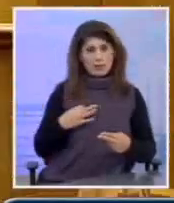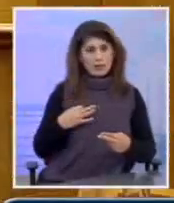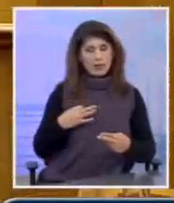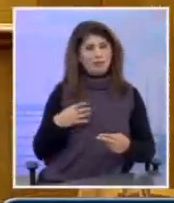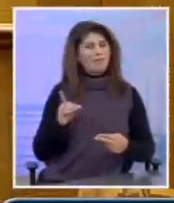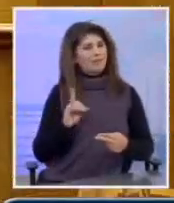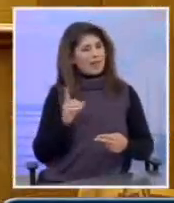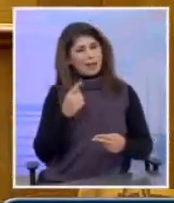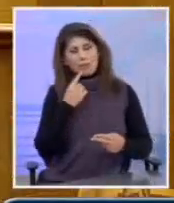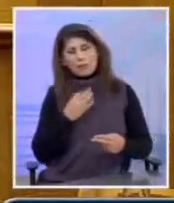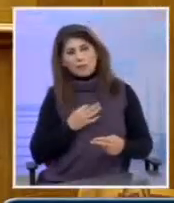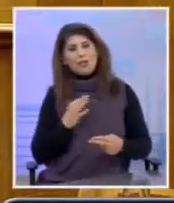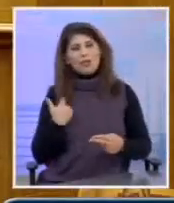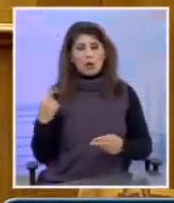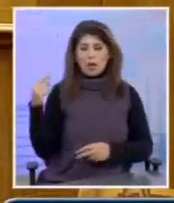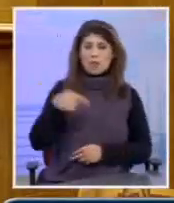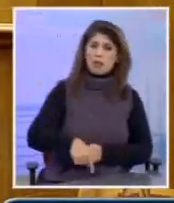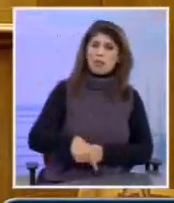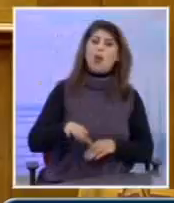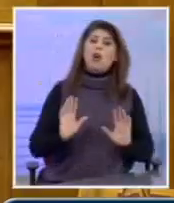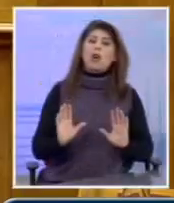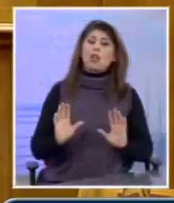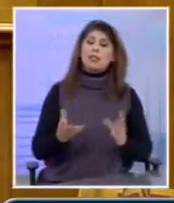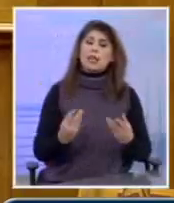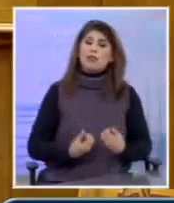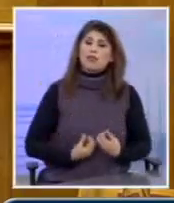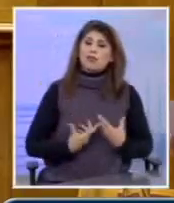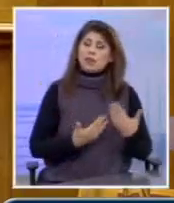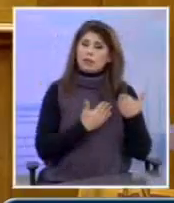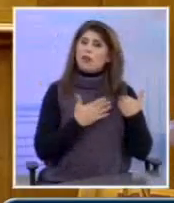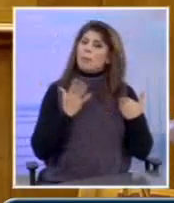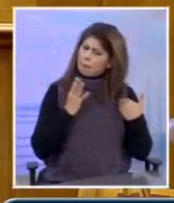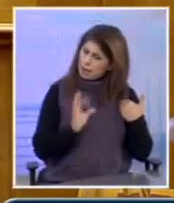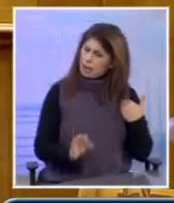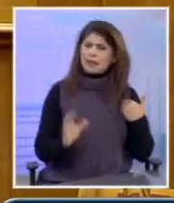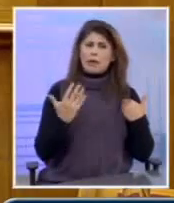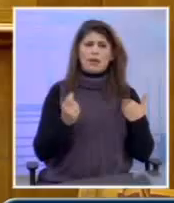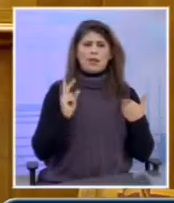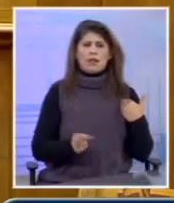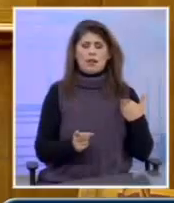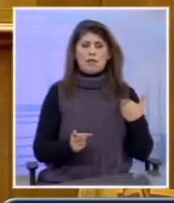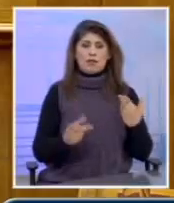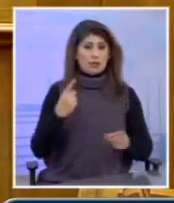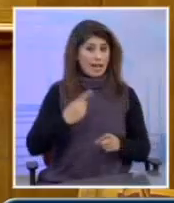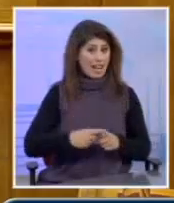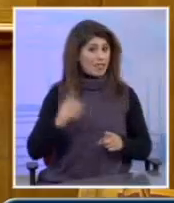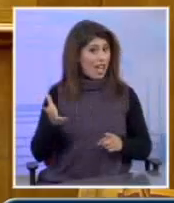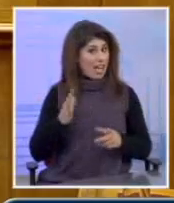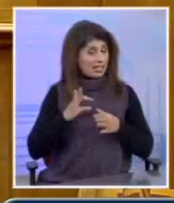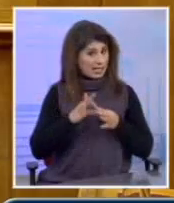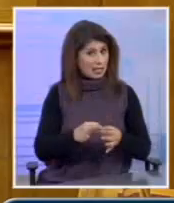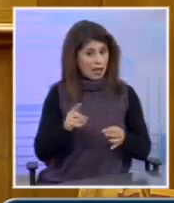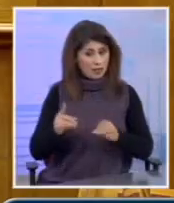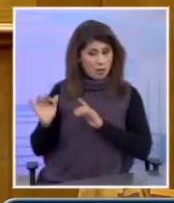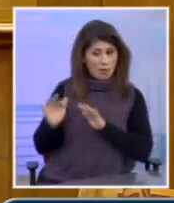μην θεωρηθεί ότι εγώ έρχομαι εδώ χωρίς να έχω αίσθηση της ευθύνης. Πράγματι, υπάρχει ένας κίνδυνος. Η χώρα, αν συνεχιστούν αυτές